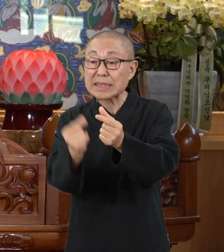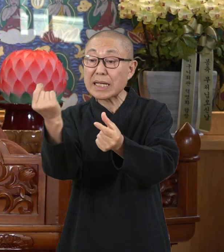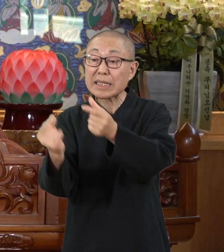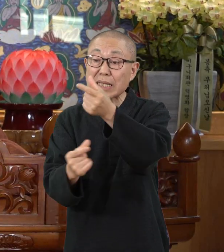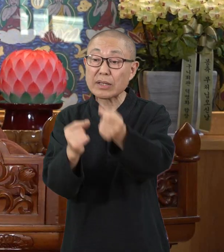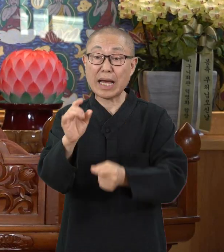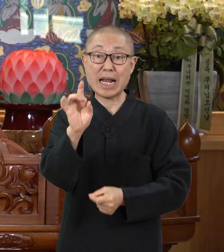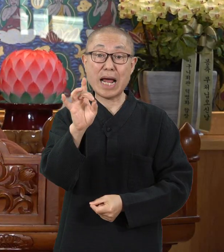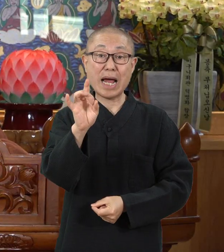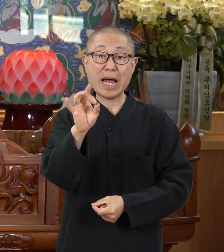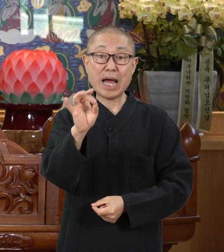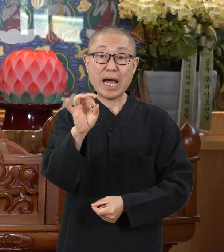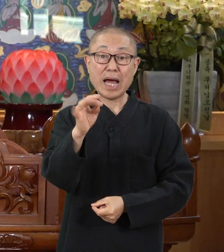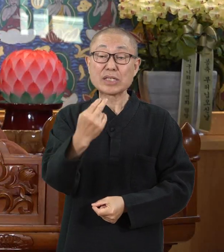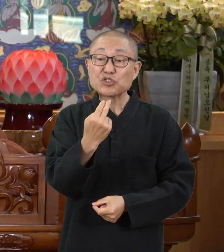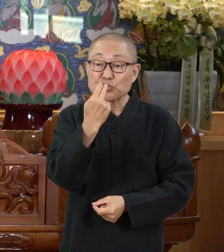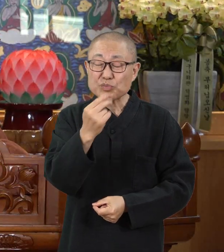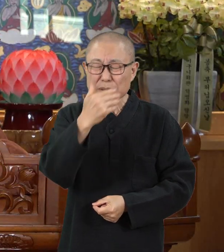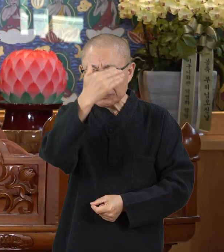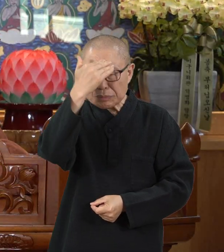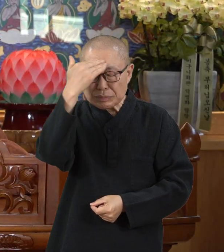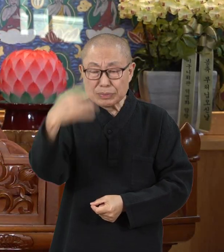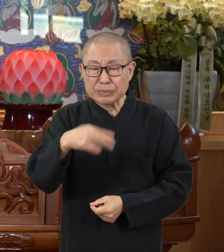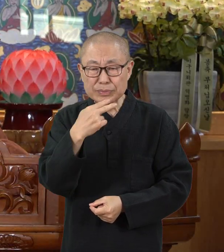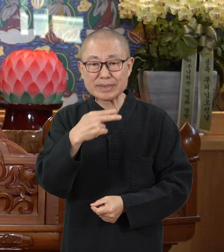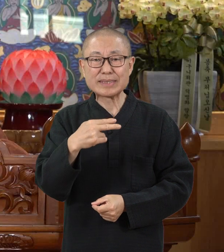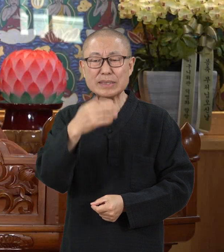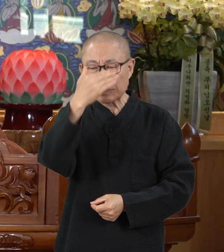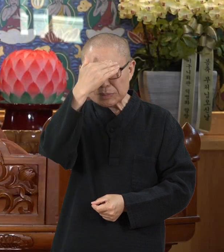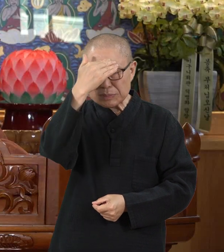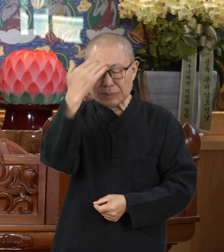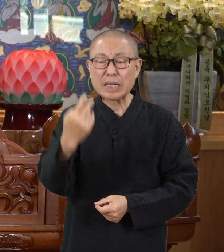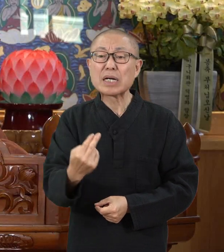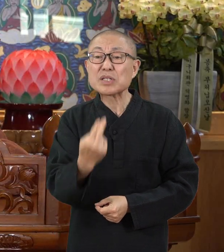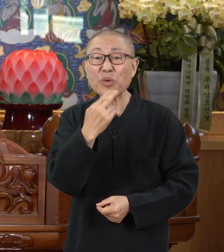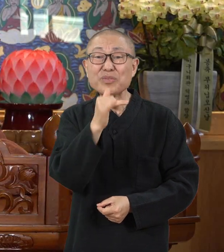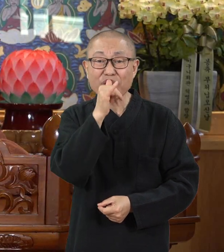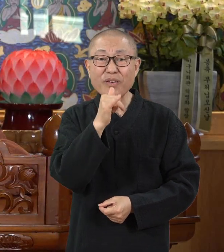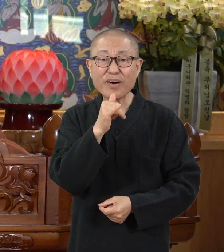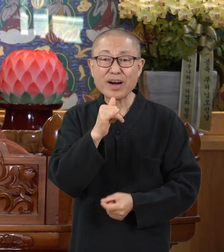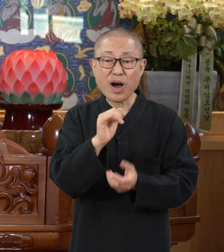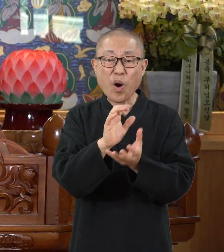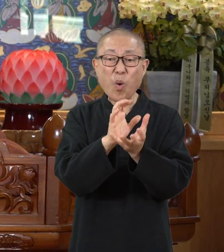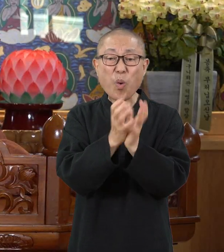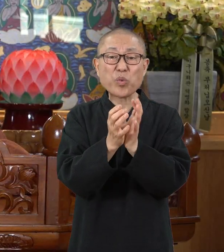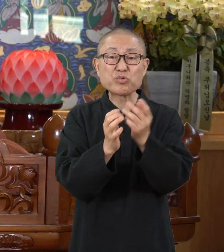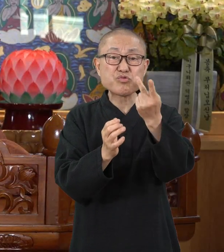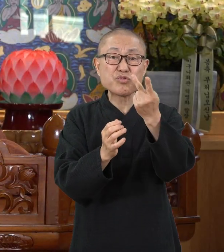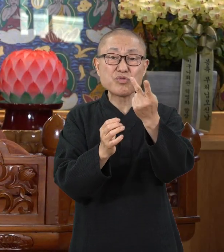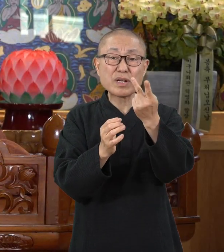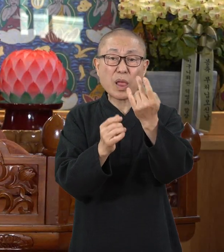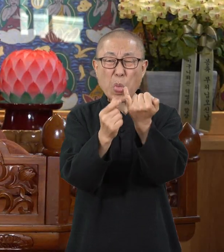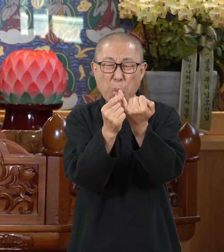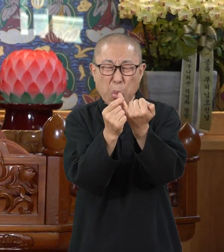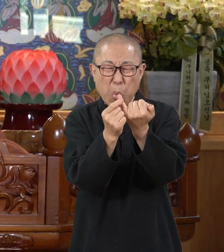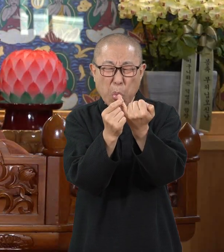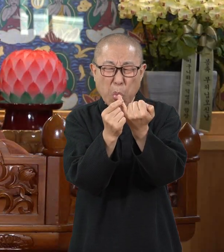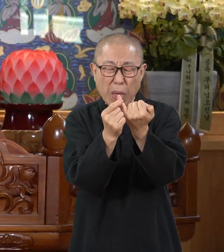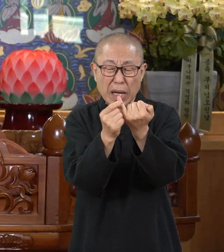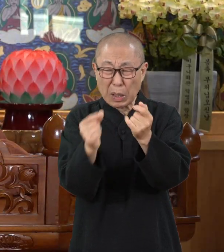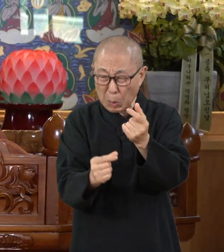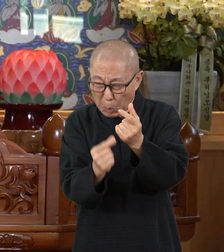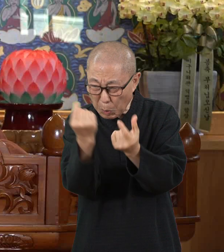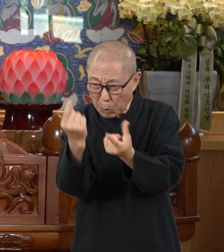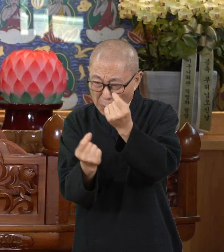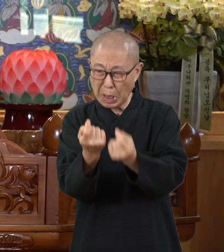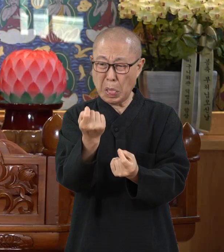난 화분이 겨우 살아서 그 추위를 이기고 꽃이 두 송이 피었더라고요. 난에 잘